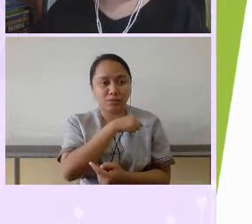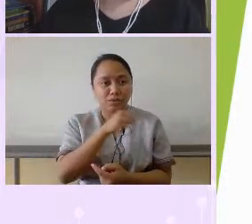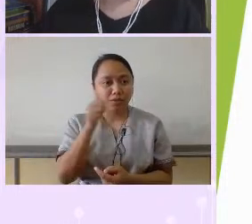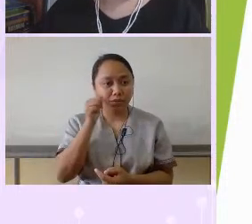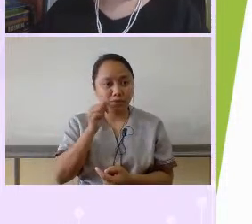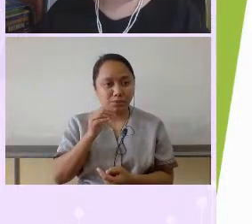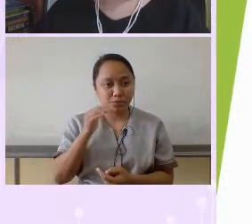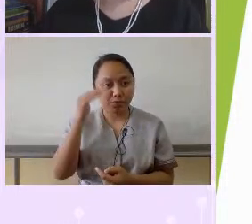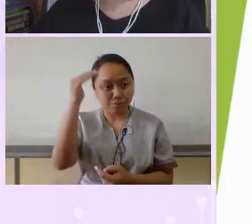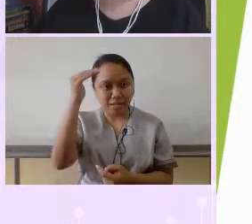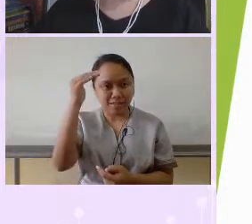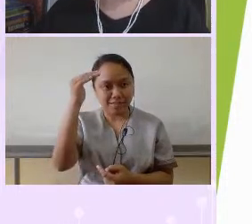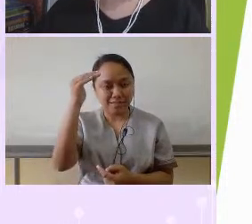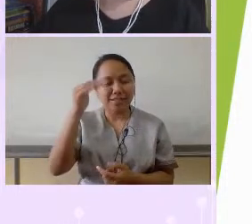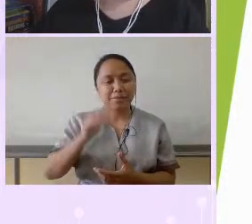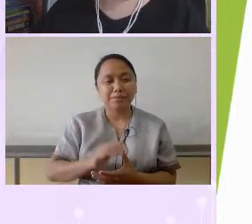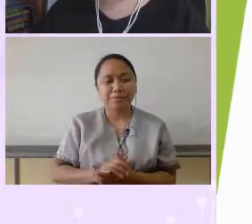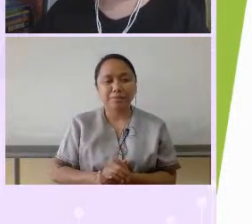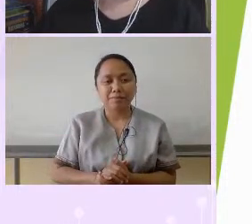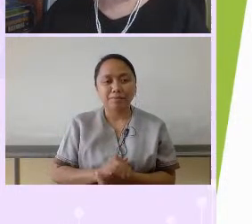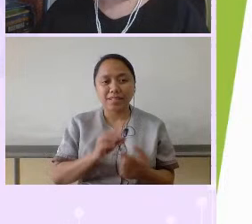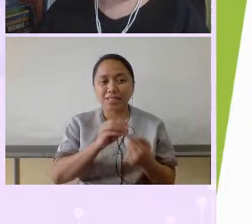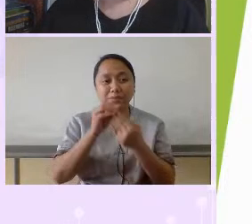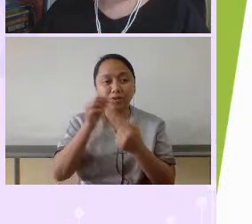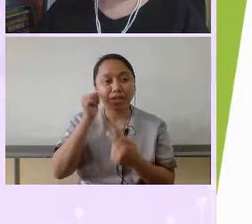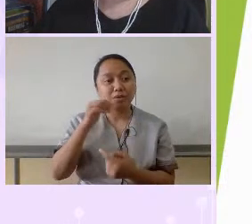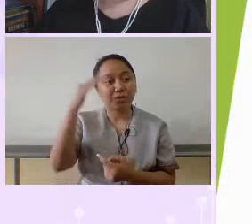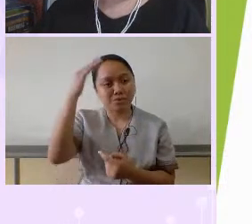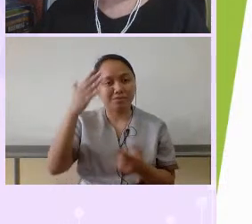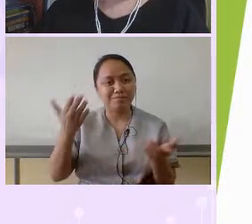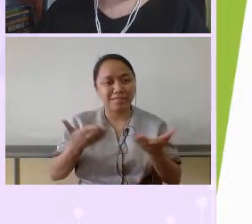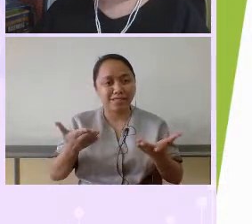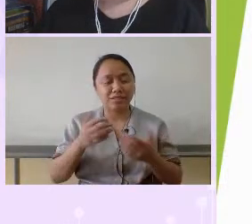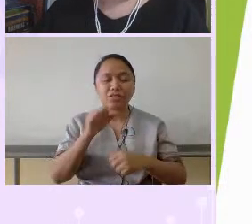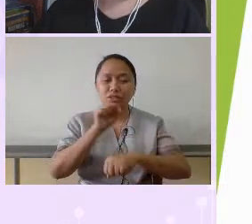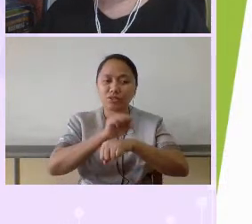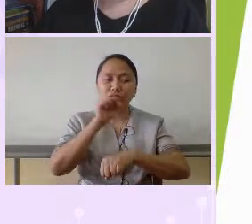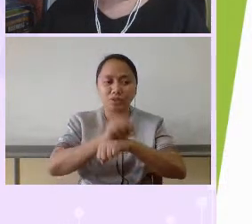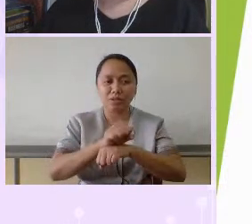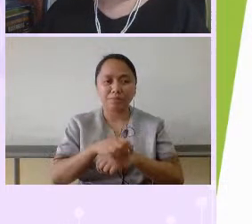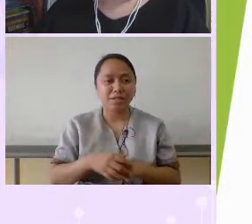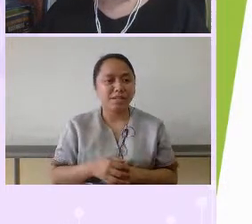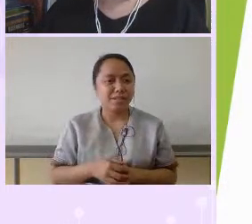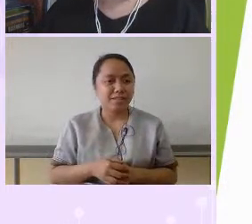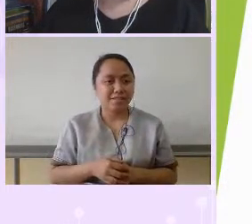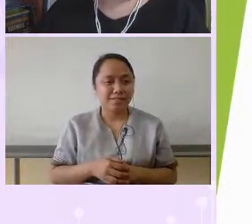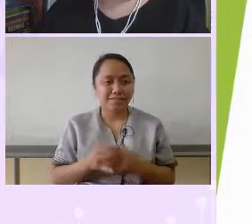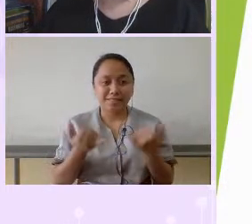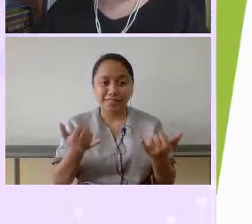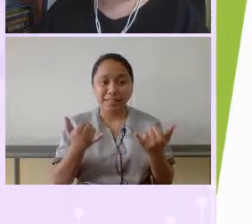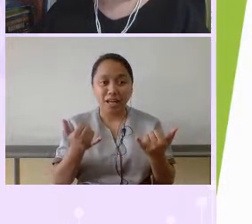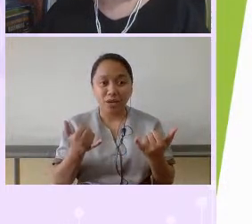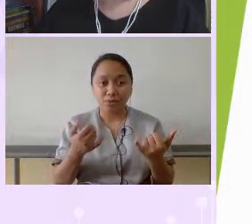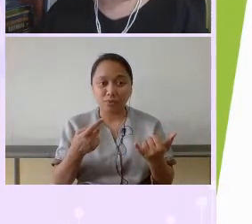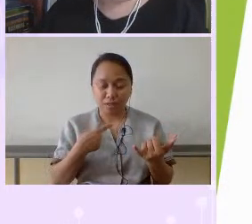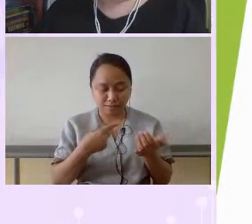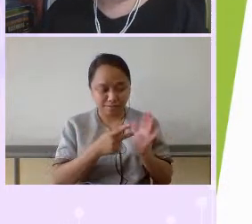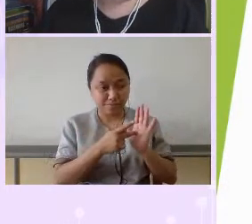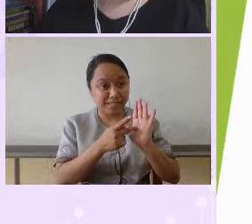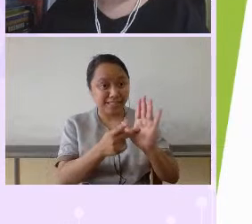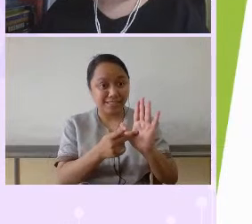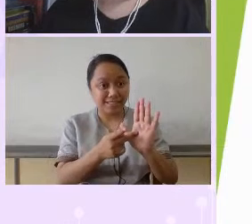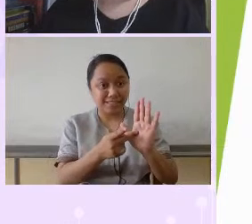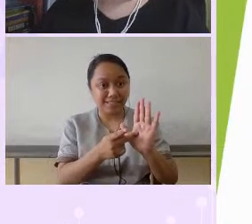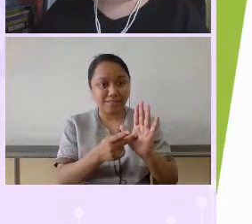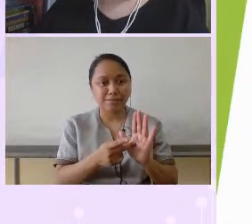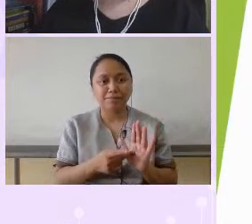yung mga kababaihan sa kanayunan. Okay. So, ibabahagi ko po